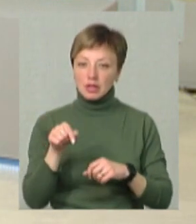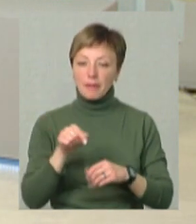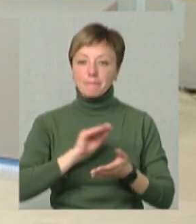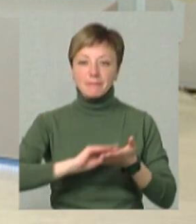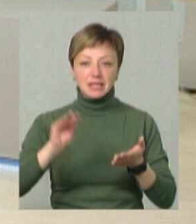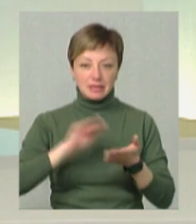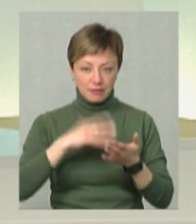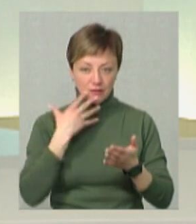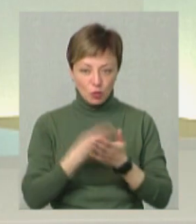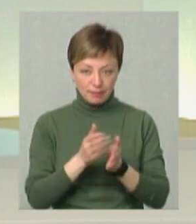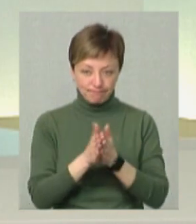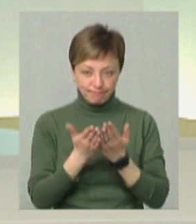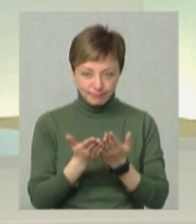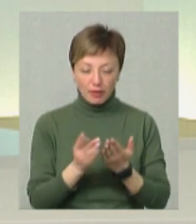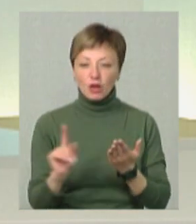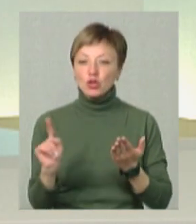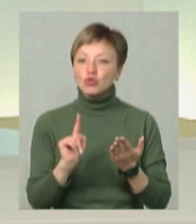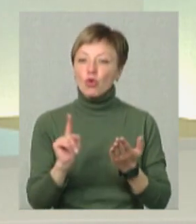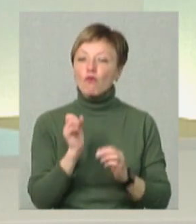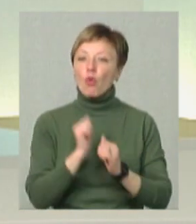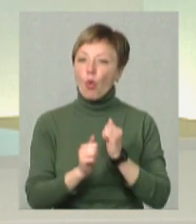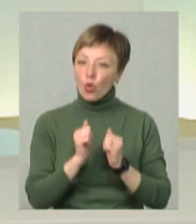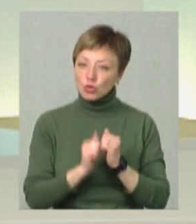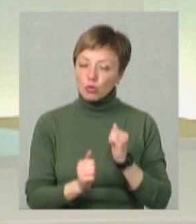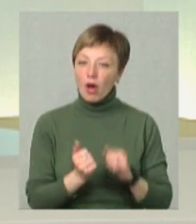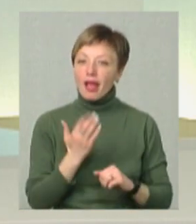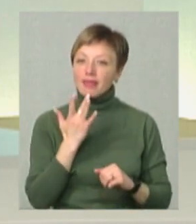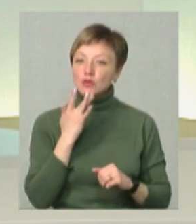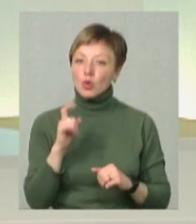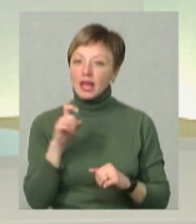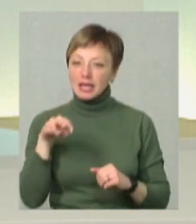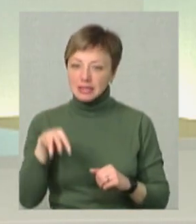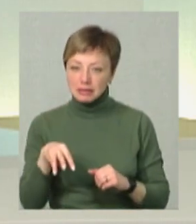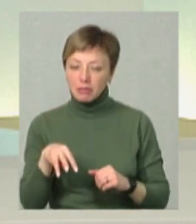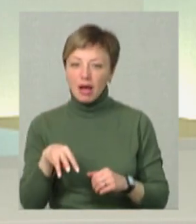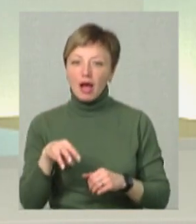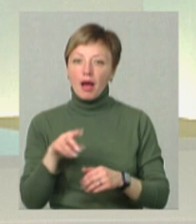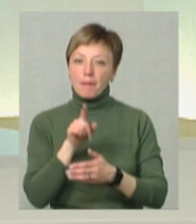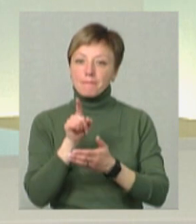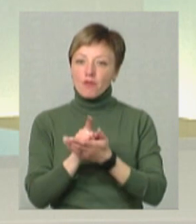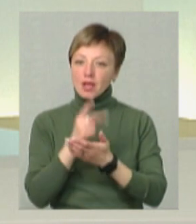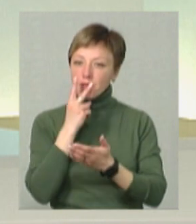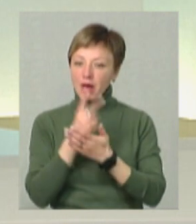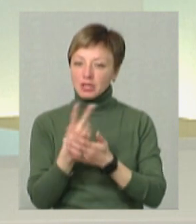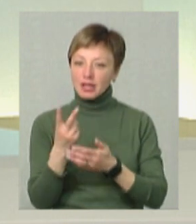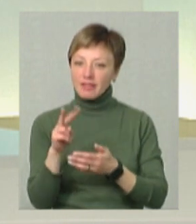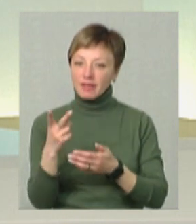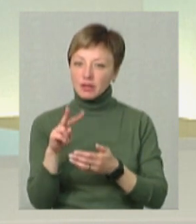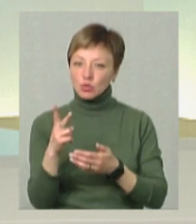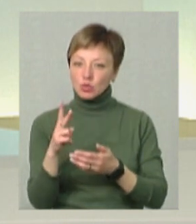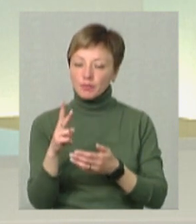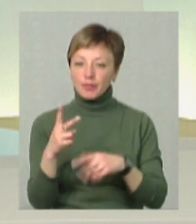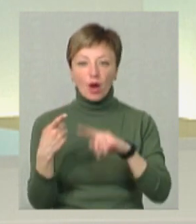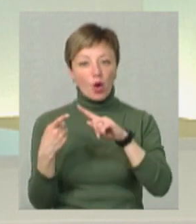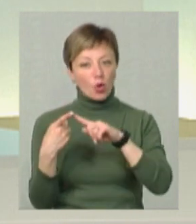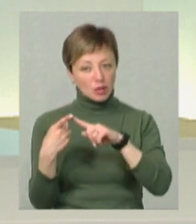писав, що в кожному націоналізмі пригнобленої нації ми повинні бачити дві сторони.